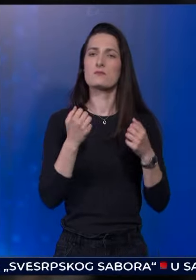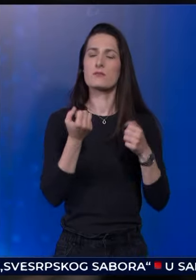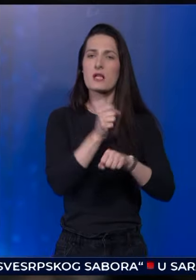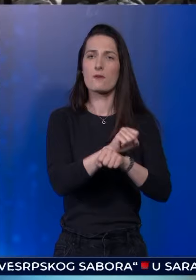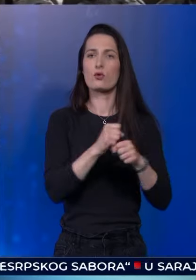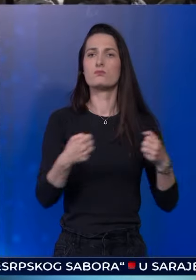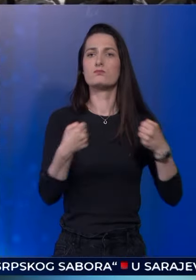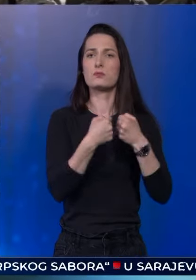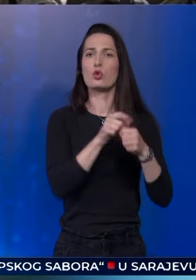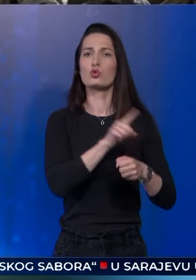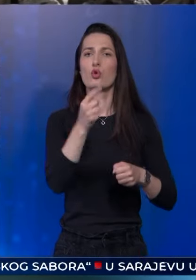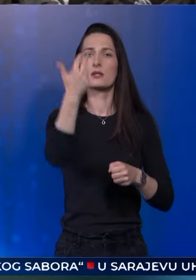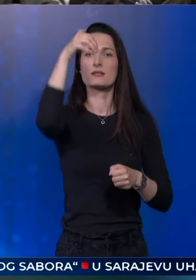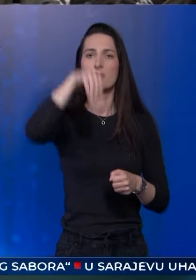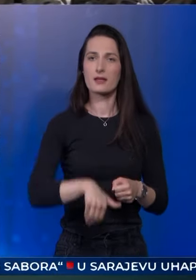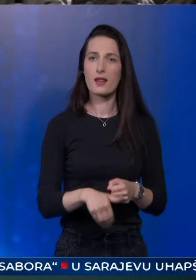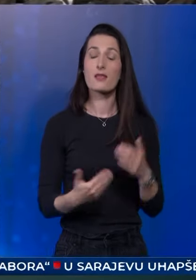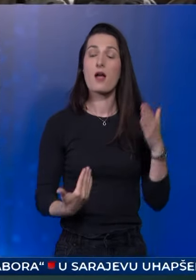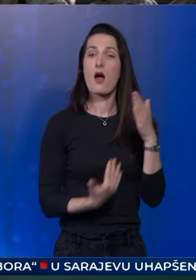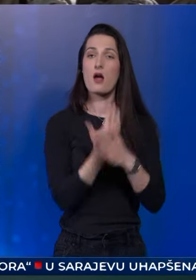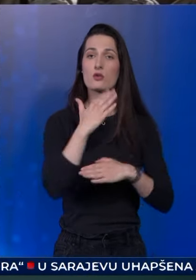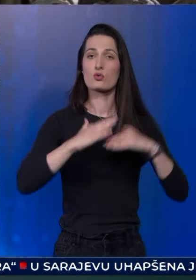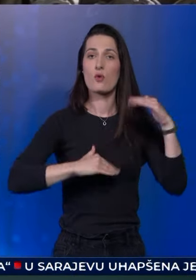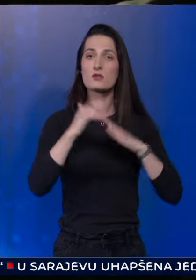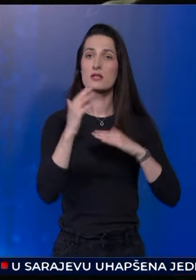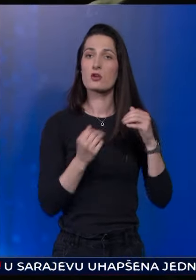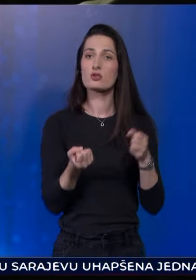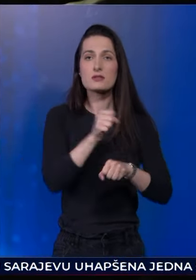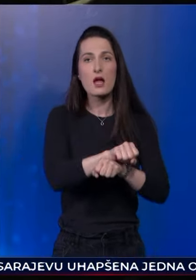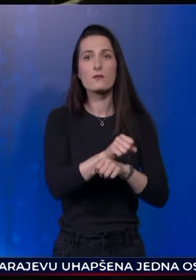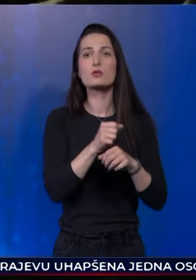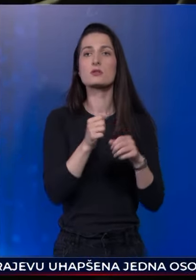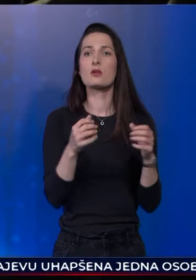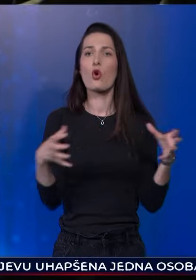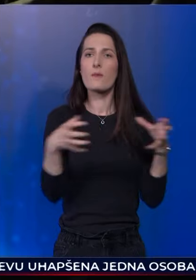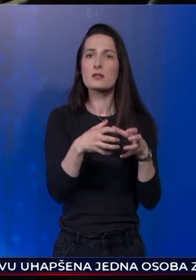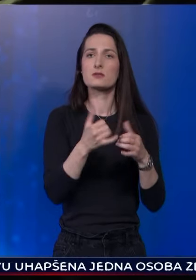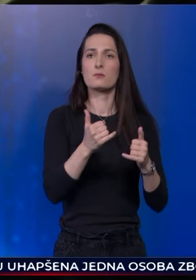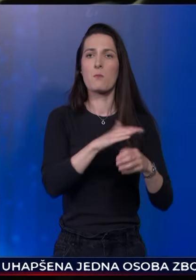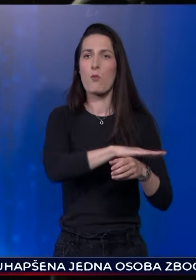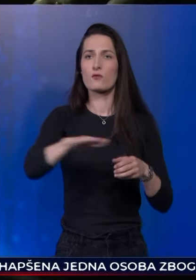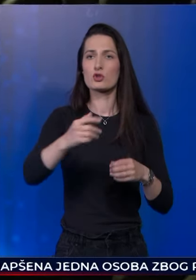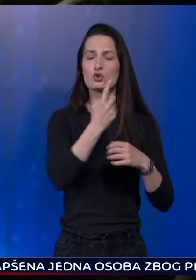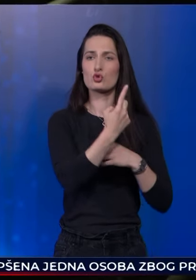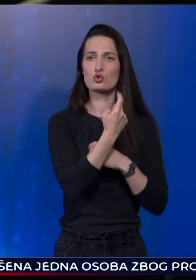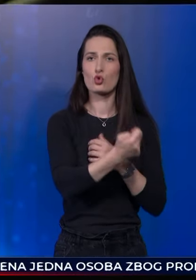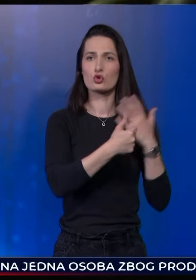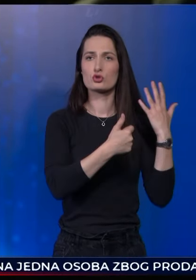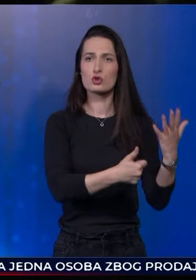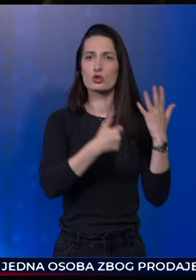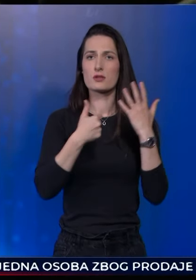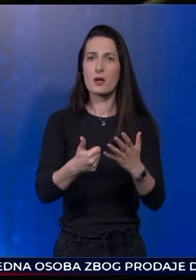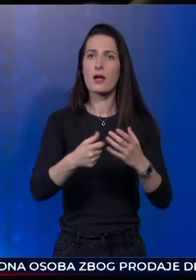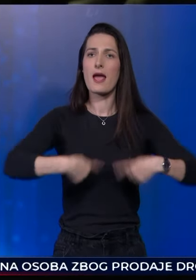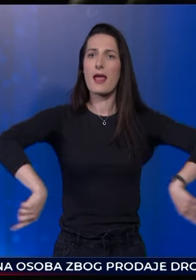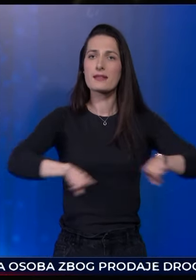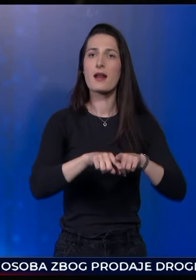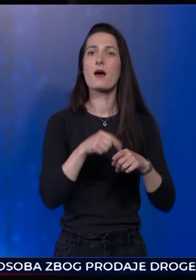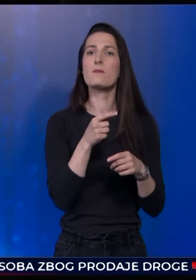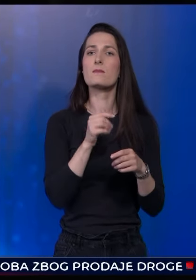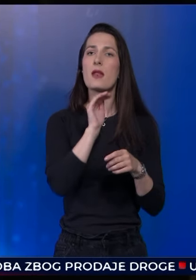zatvorskim kapacitetom do 30.000, a novoizgrađeni zatvorski kompleks na površini od 166